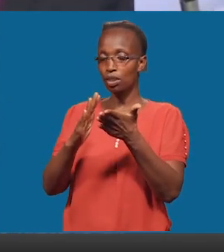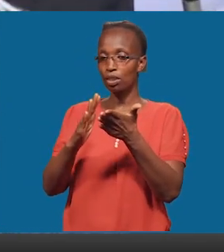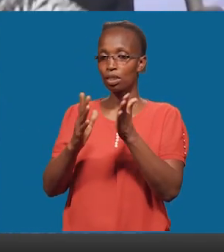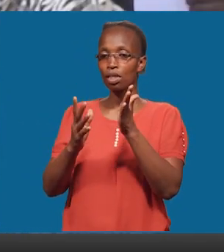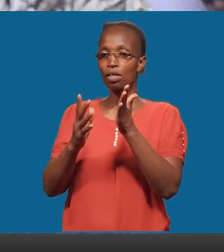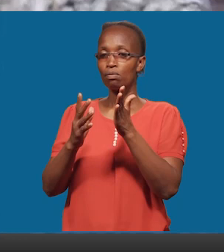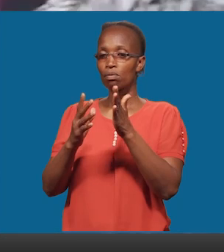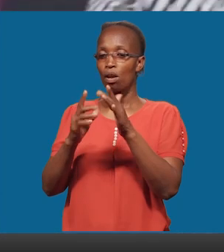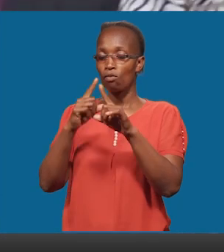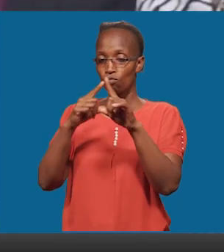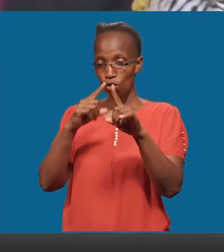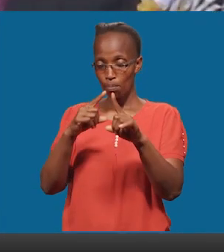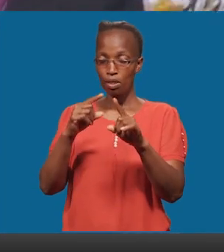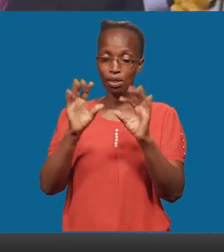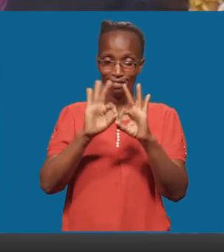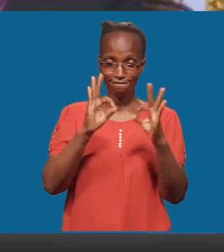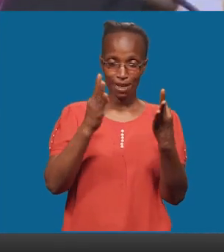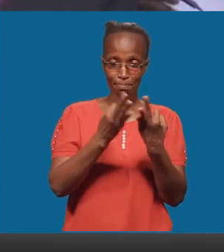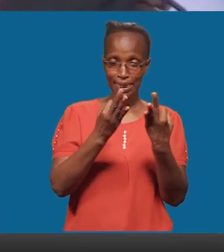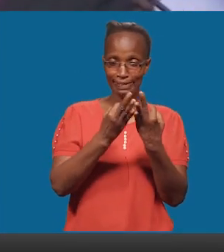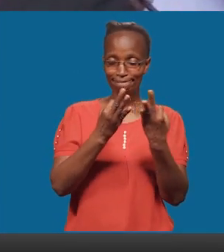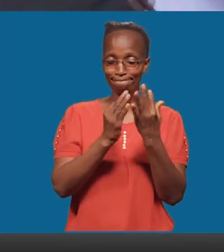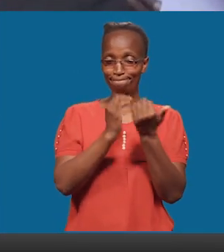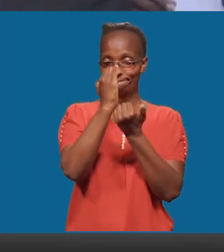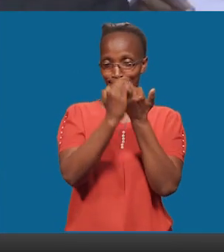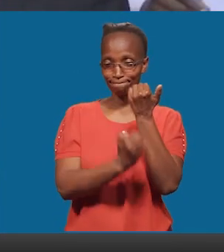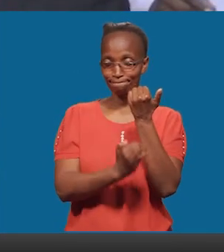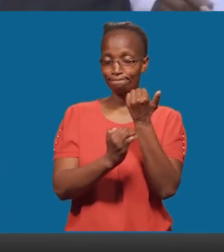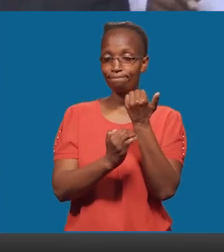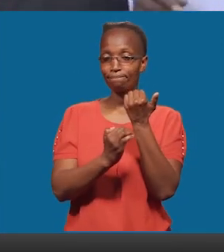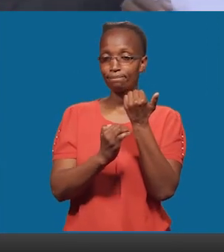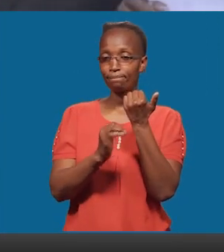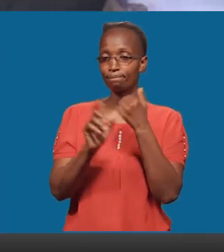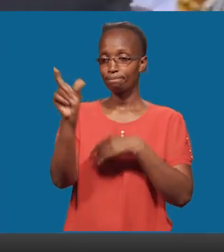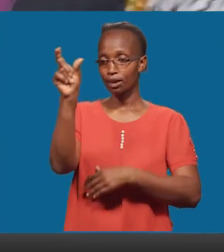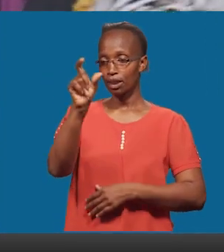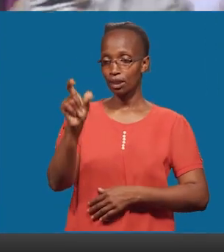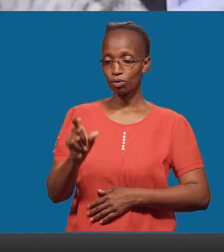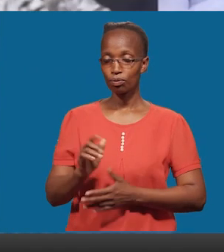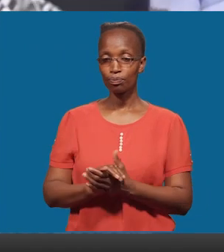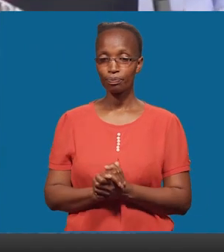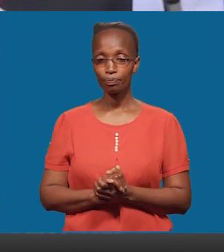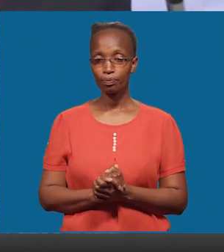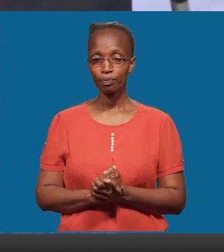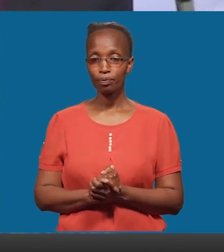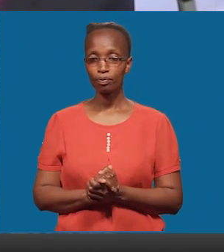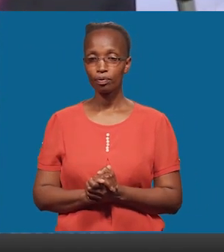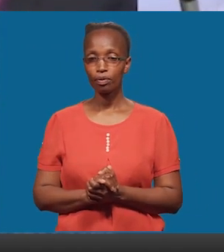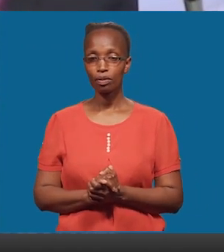wanaong'aa katika masomo pamoja na wale wanaotoka katika familia maskini eneo hilo.